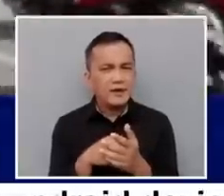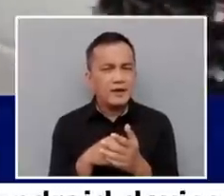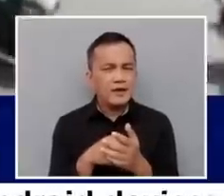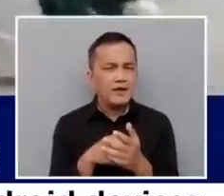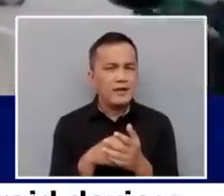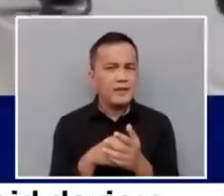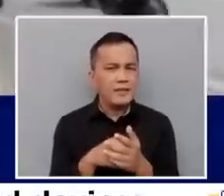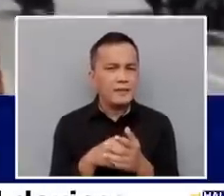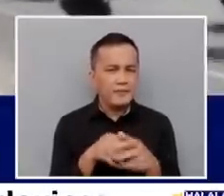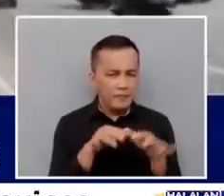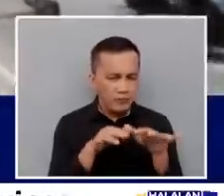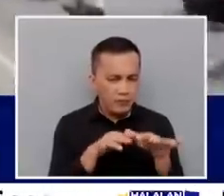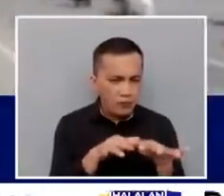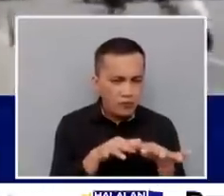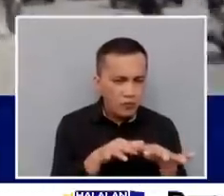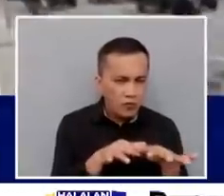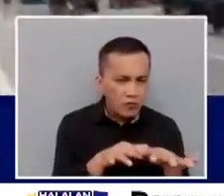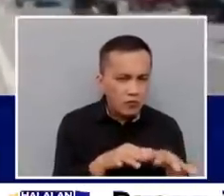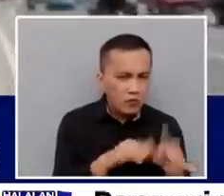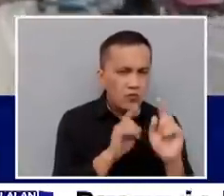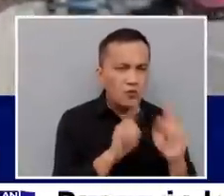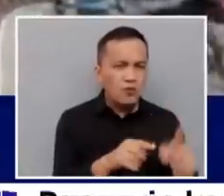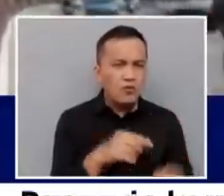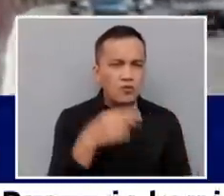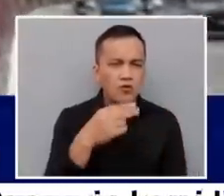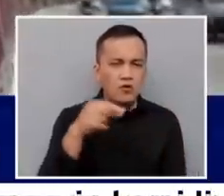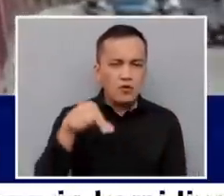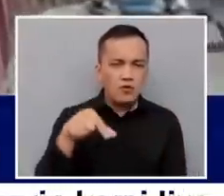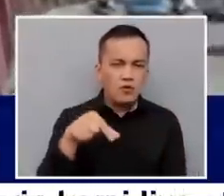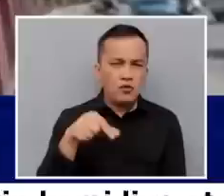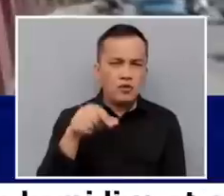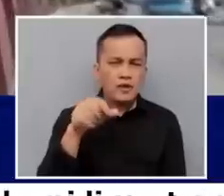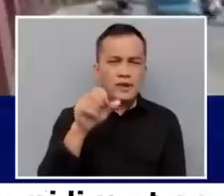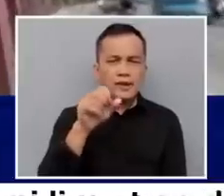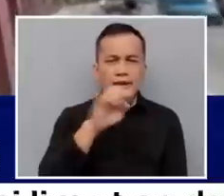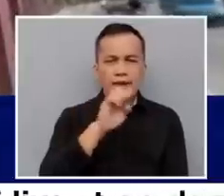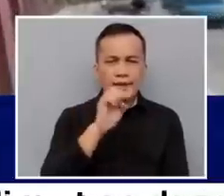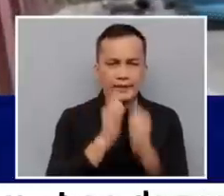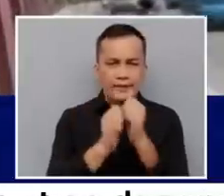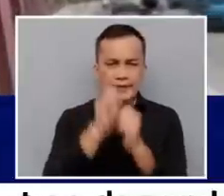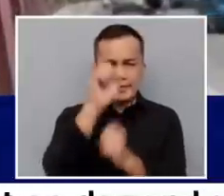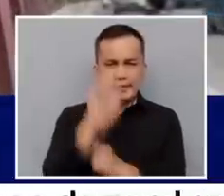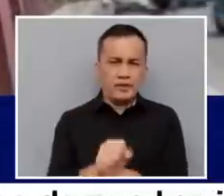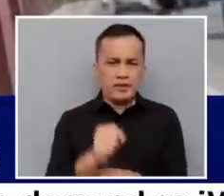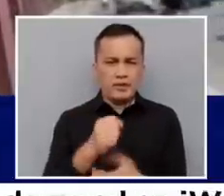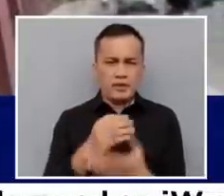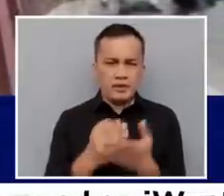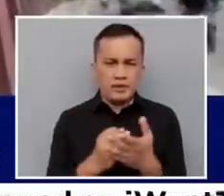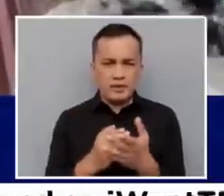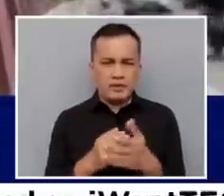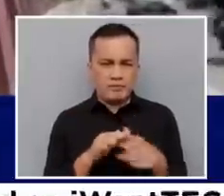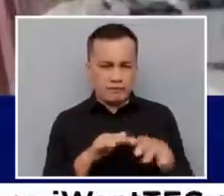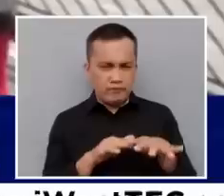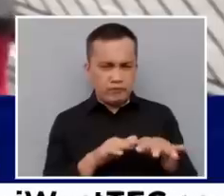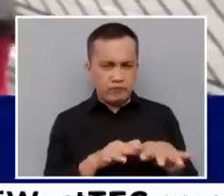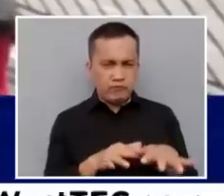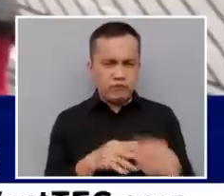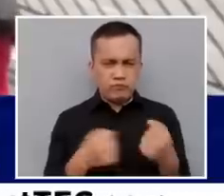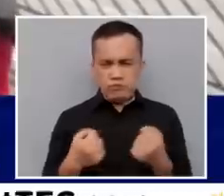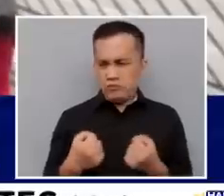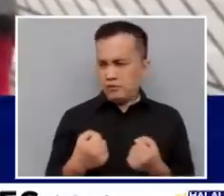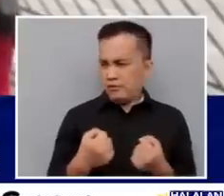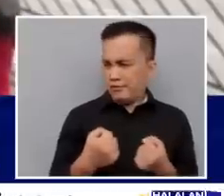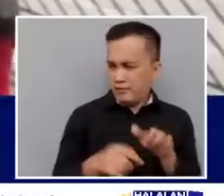mga motorista sa approach nitong headquarters sa EDSA southbound dahil may ilang motorista na bumabaga ng pagpapatakbo ng kanilang